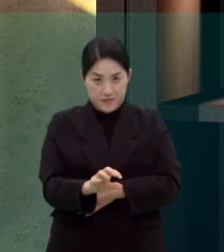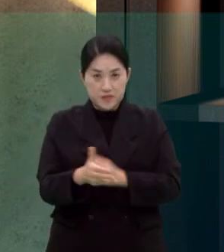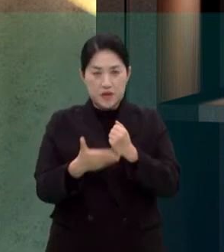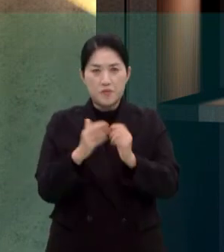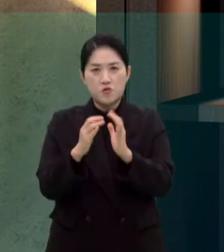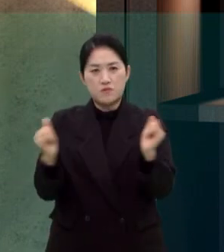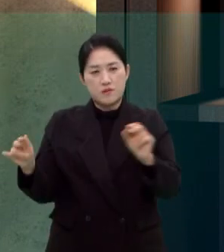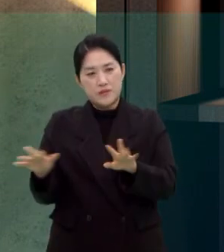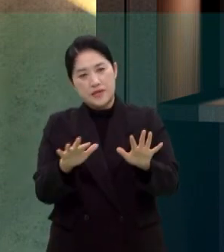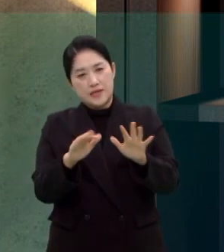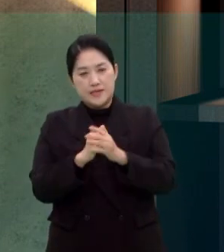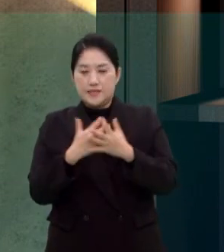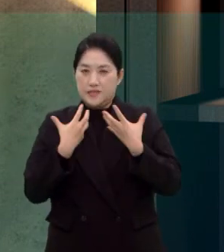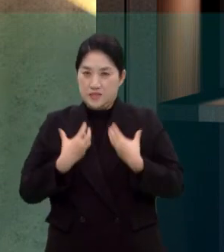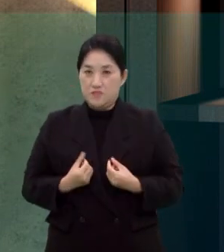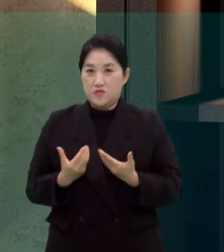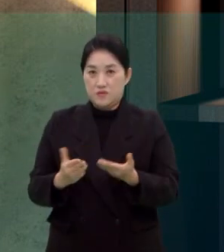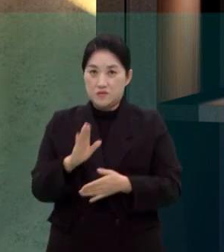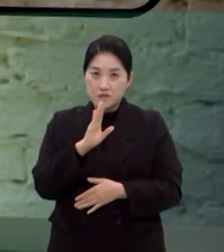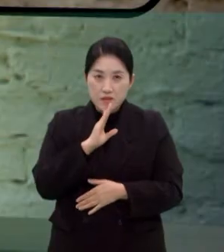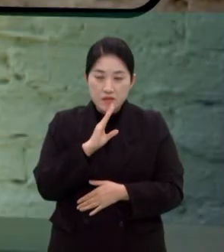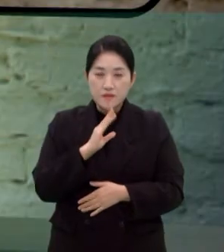큰 실망을 드린 바 있습니다.